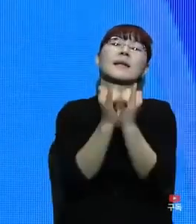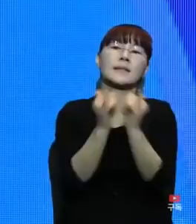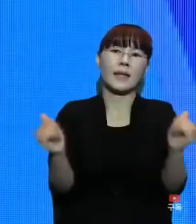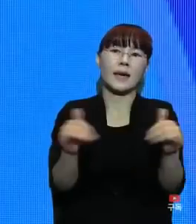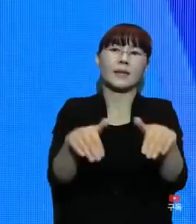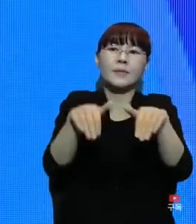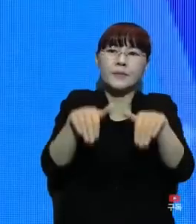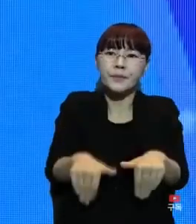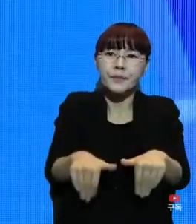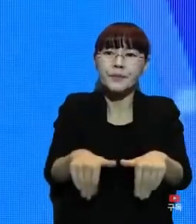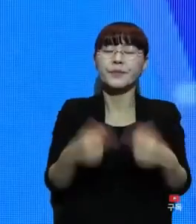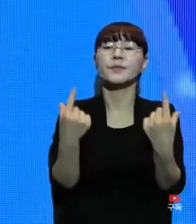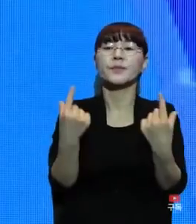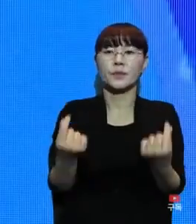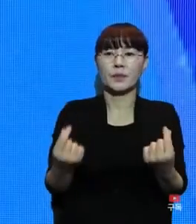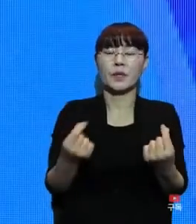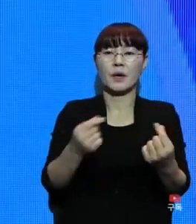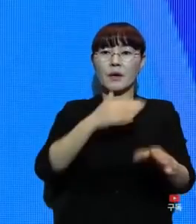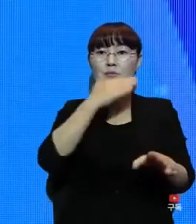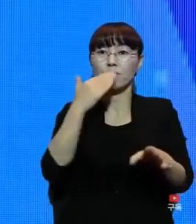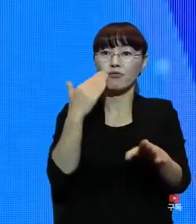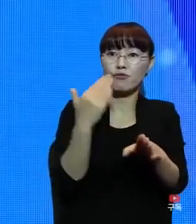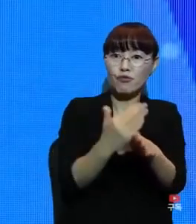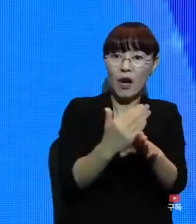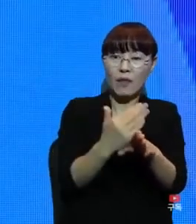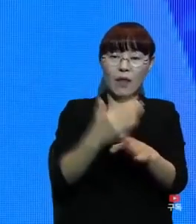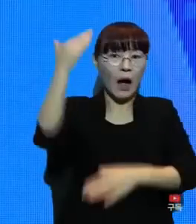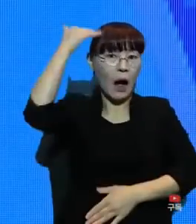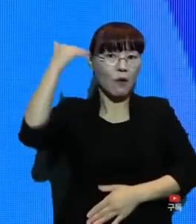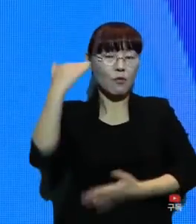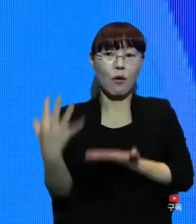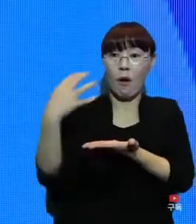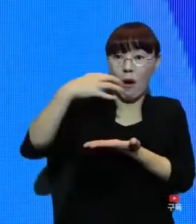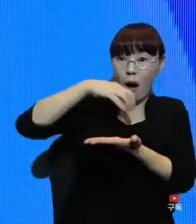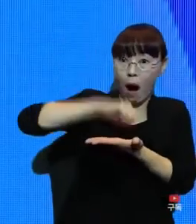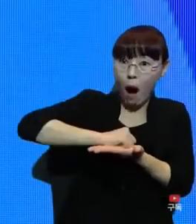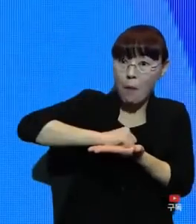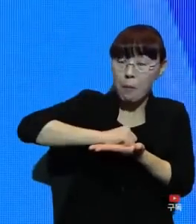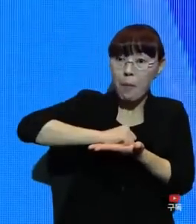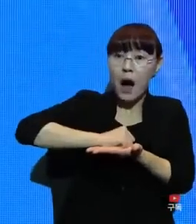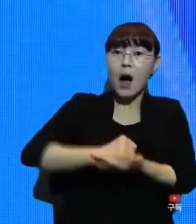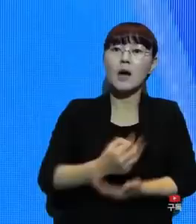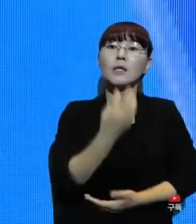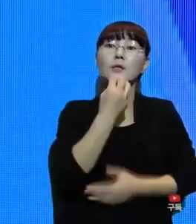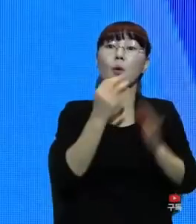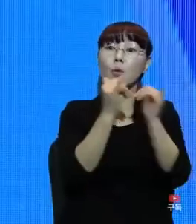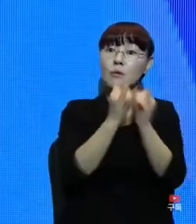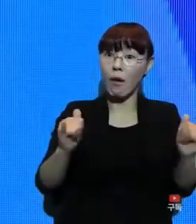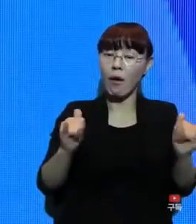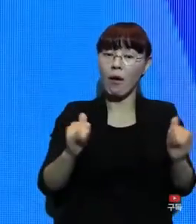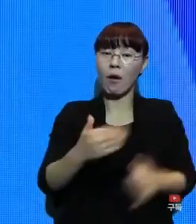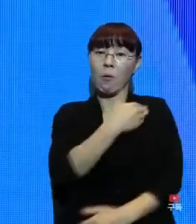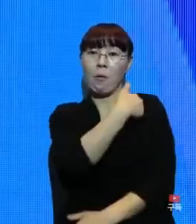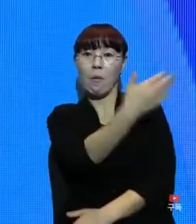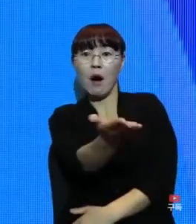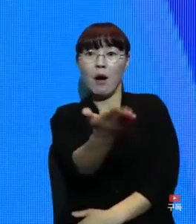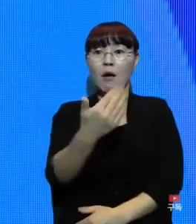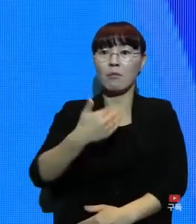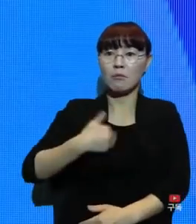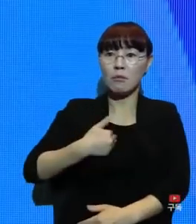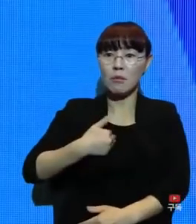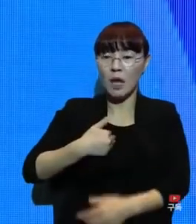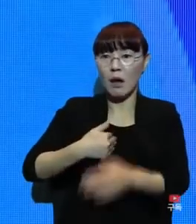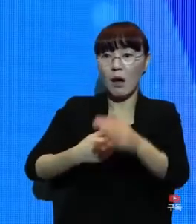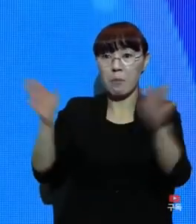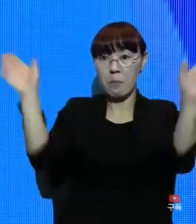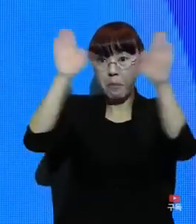뿐입니다 북한이 남침을 하니까 대통령이 조언자 살아보겠다고 서울 심은 심히 다 아무래도 고 한강철교 폭포 한 다음에도